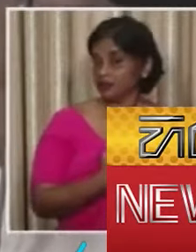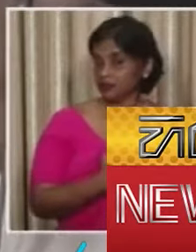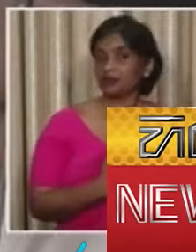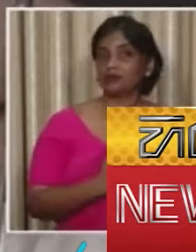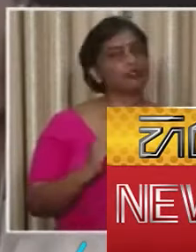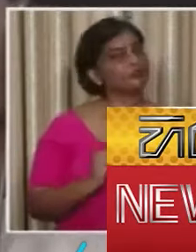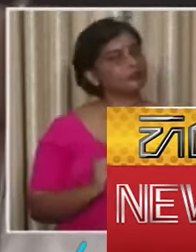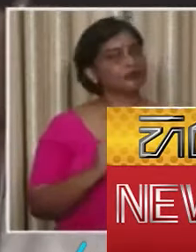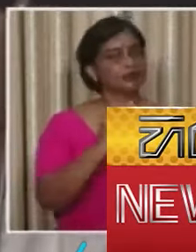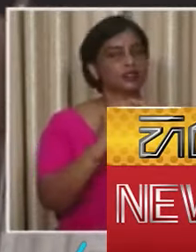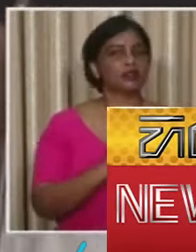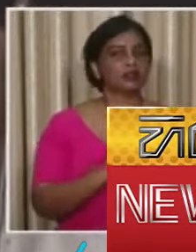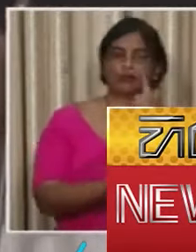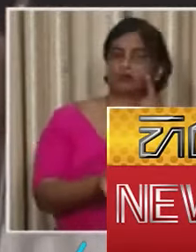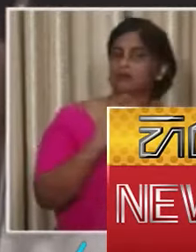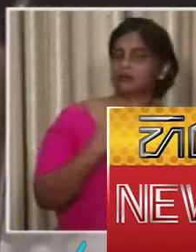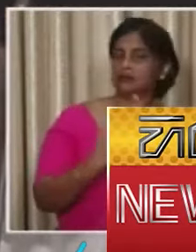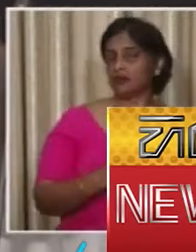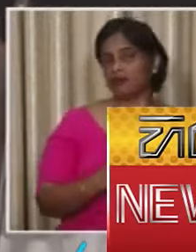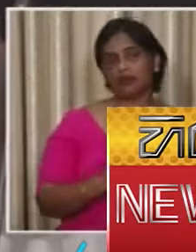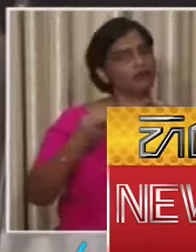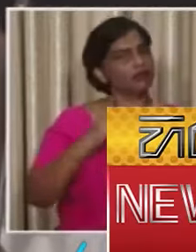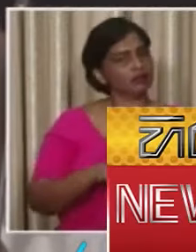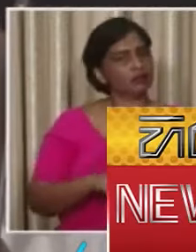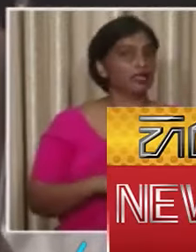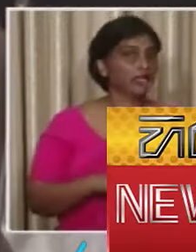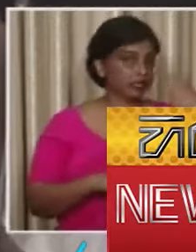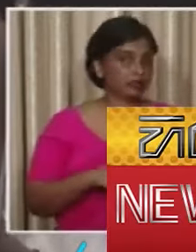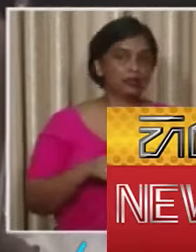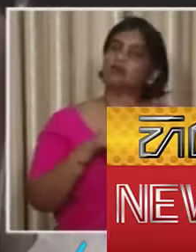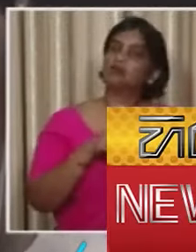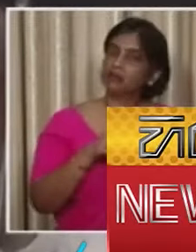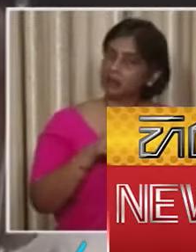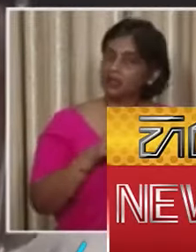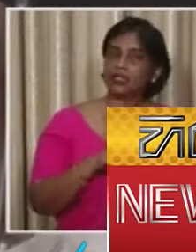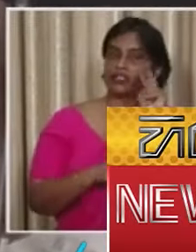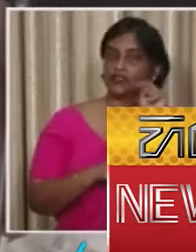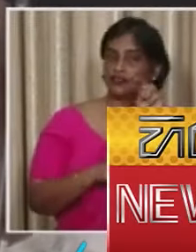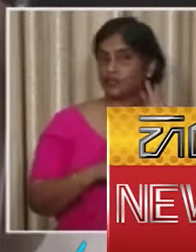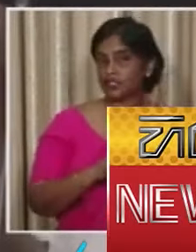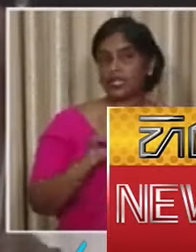තිබූ ප්‍රගතිය සමාලෝචනය කිරීමෙන් අනතුරුව දෙවැනි වාරිකය